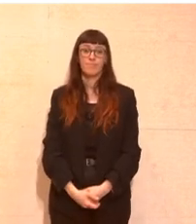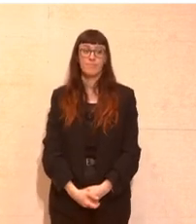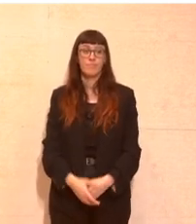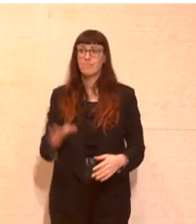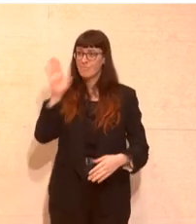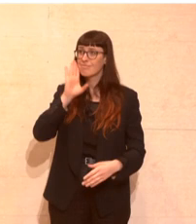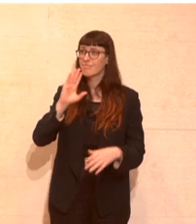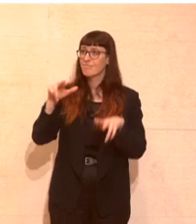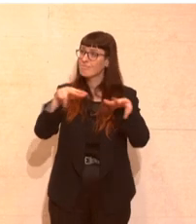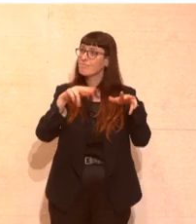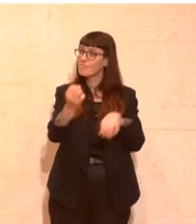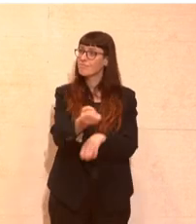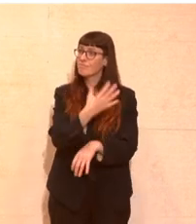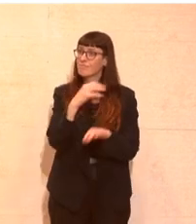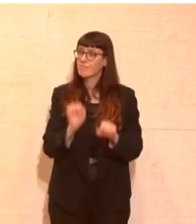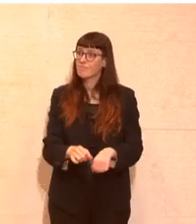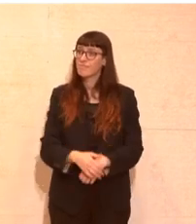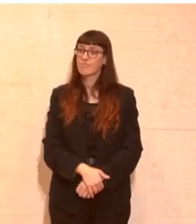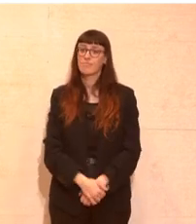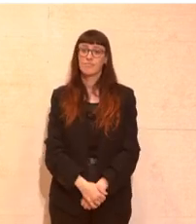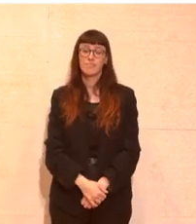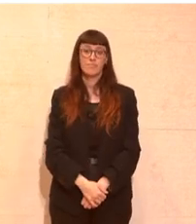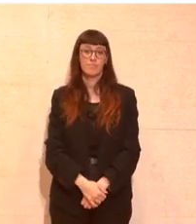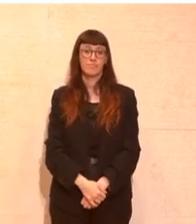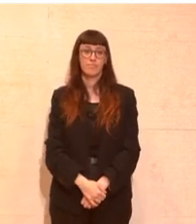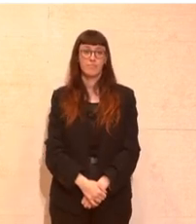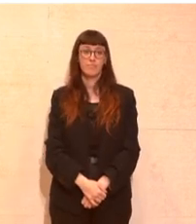Est-ce qu'il serait possible d'activer la vidéo?